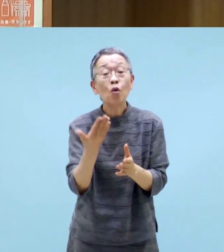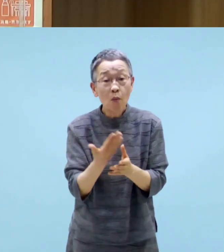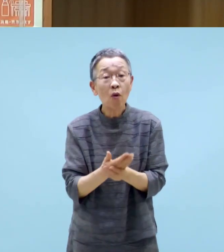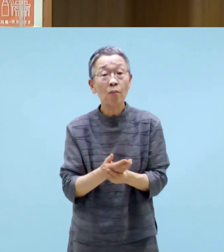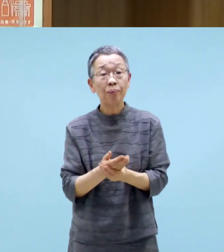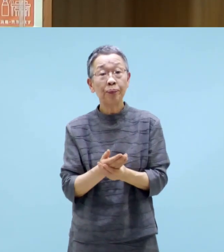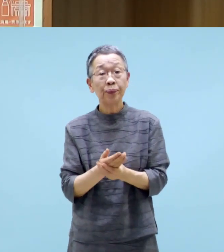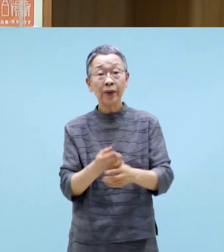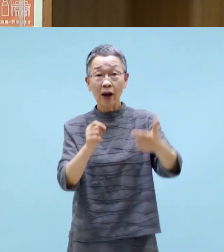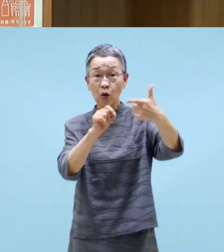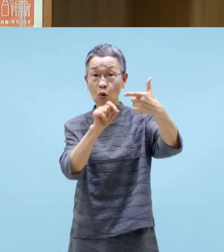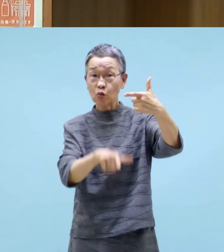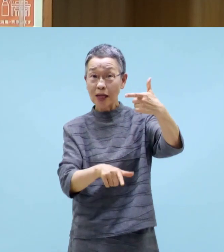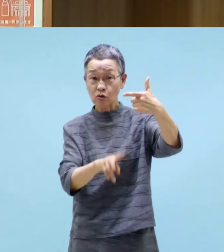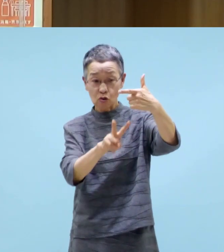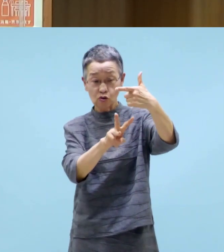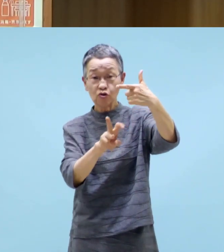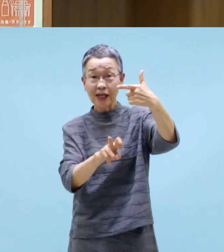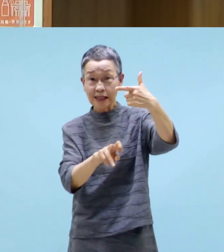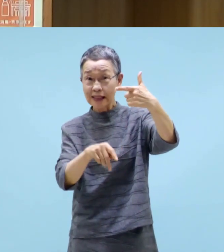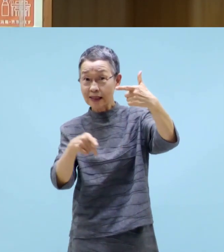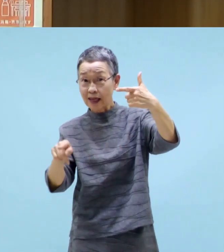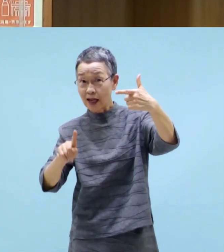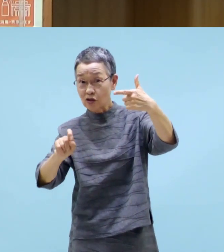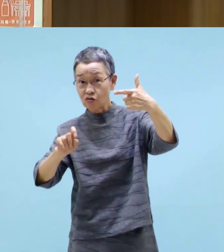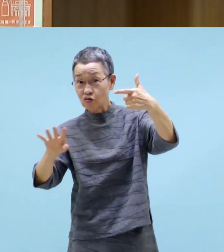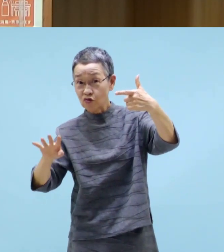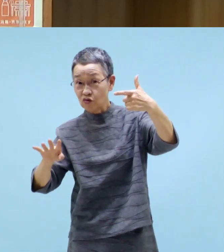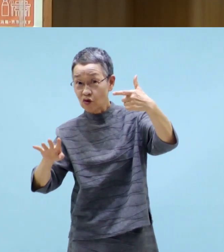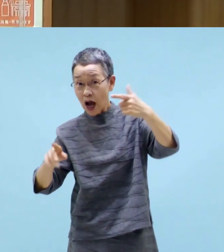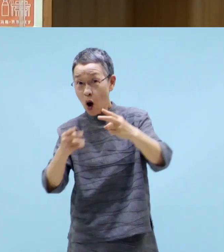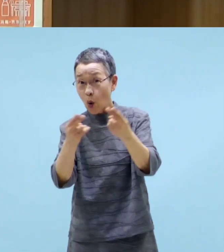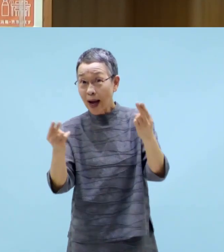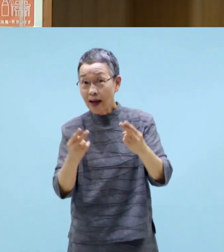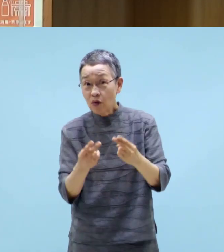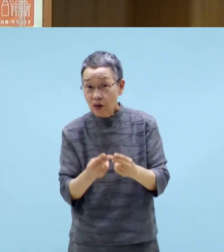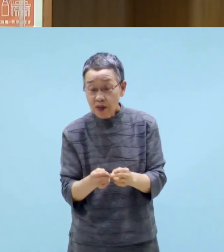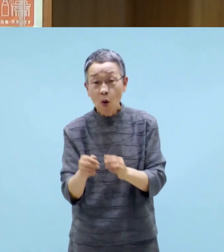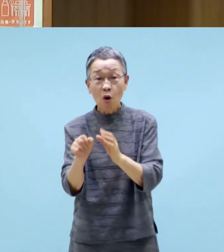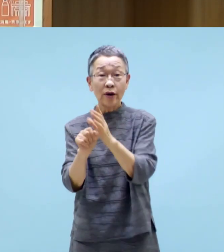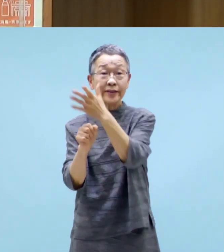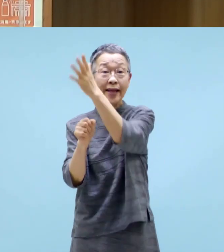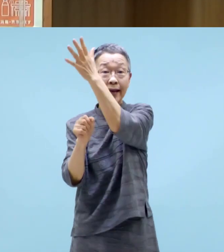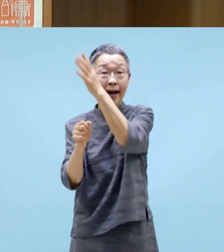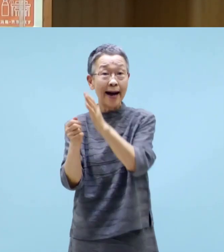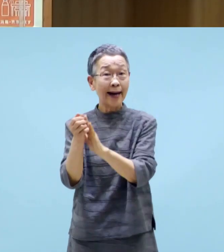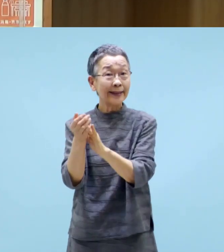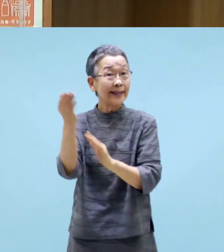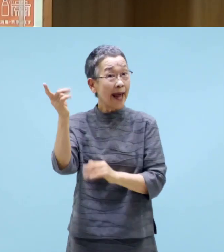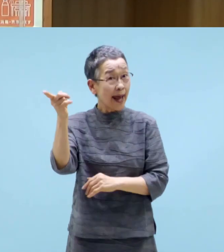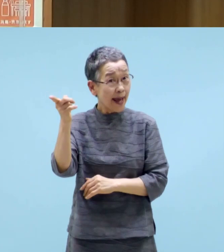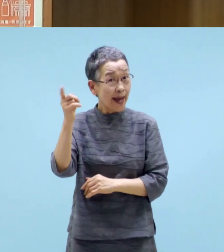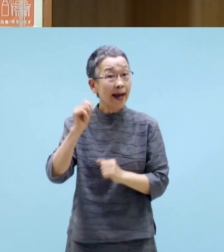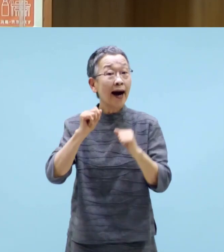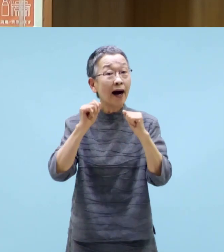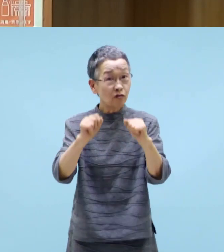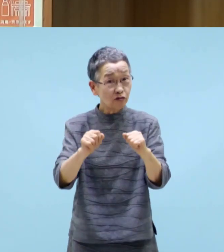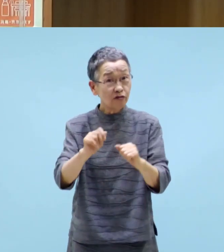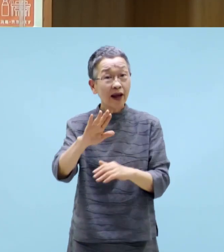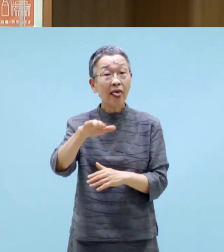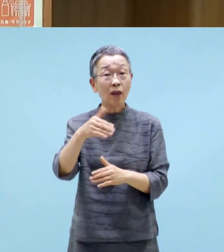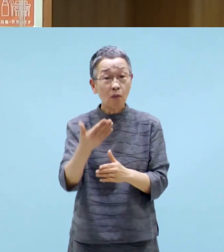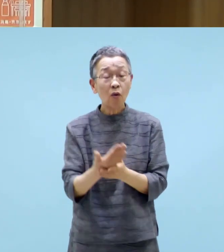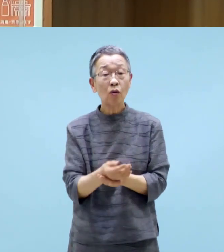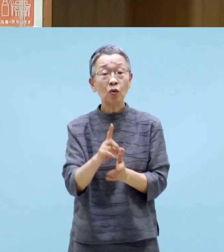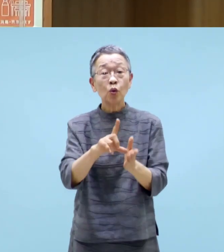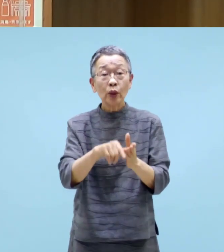その6月の13日から14日に北海道でも聖火リレーありますけども、その時、